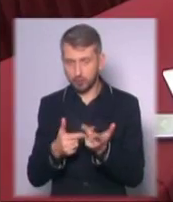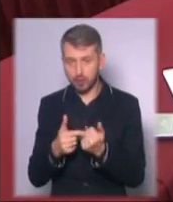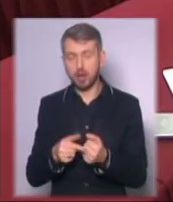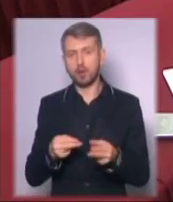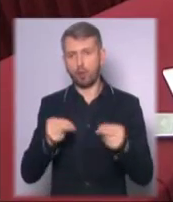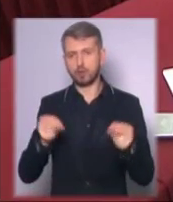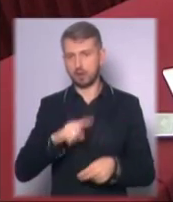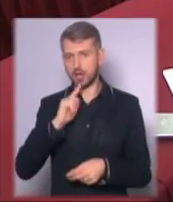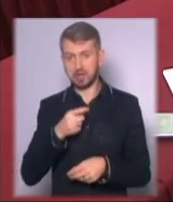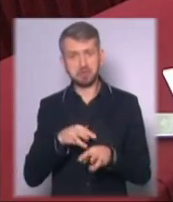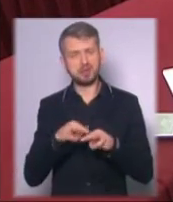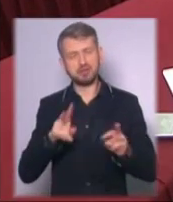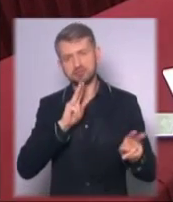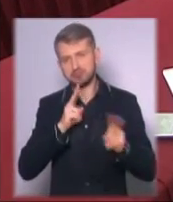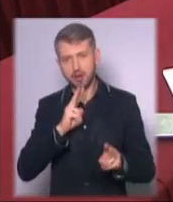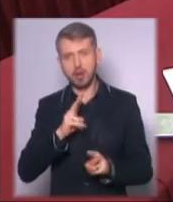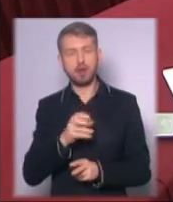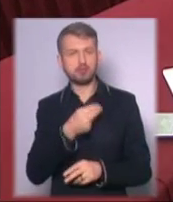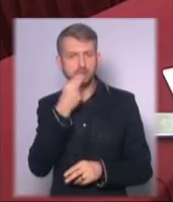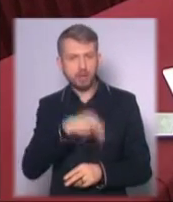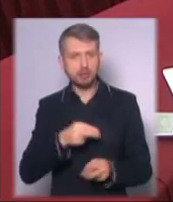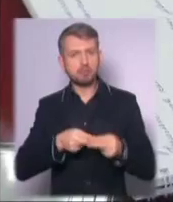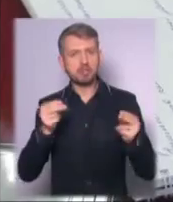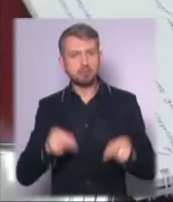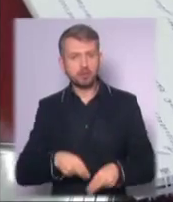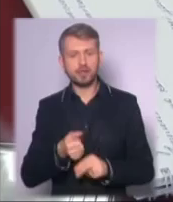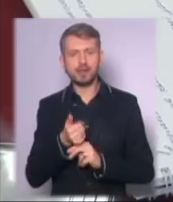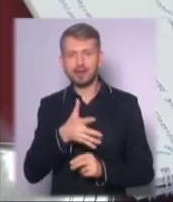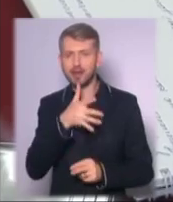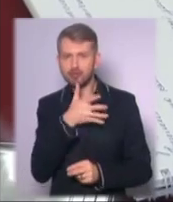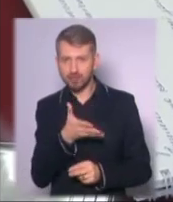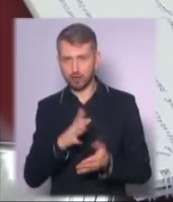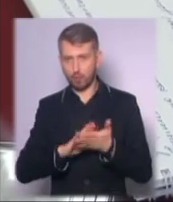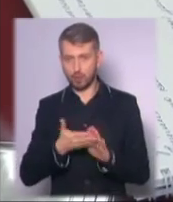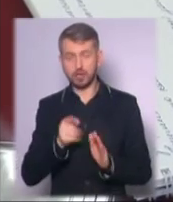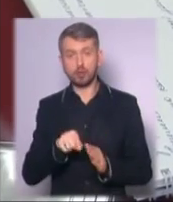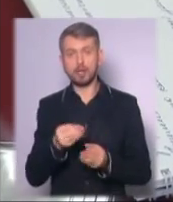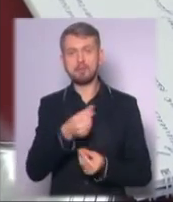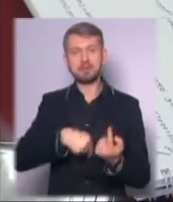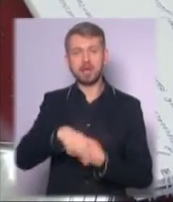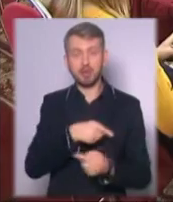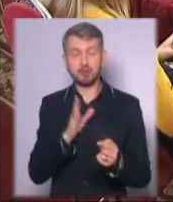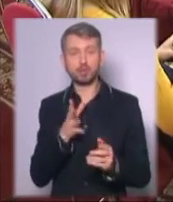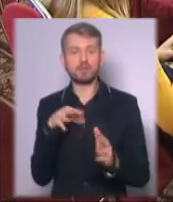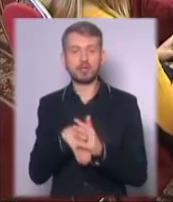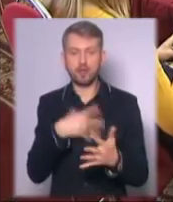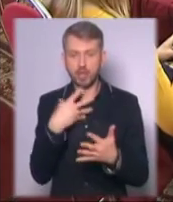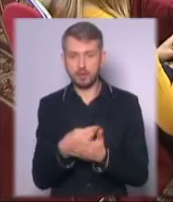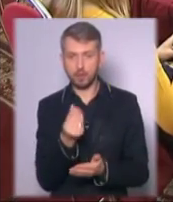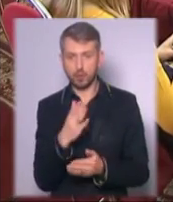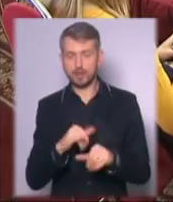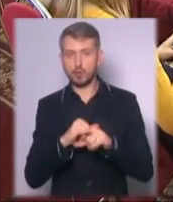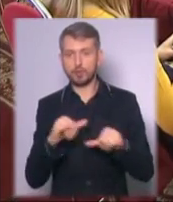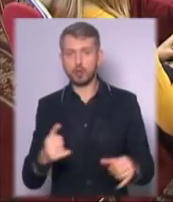в міністерстві бідкаються набагато продуктивніше підписувати кількарічні договори. Мовляв, тоді підприємець вкладав власні кошти в розвиток